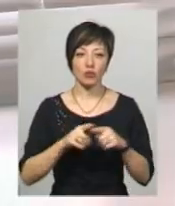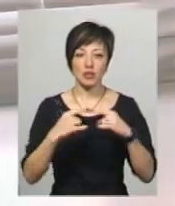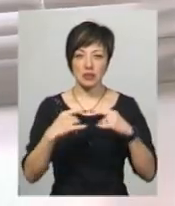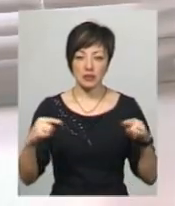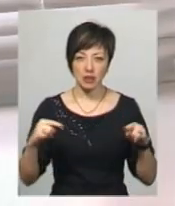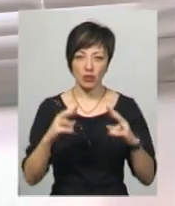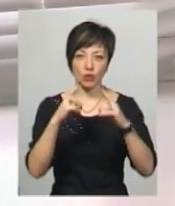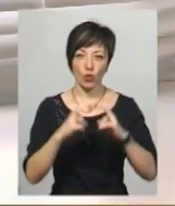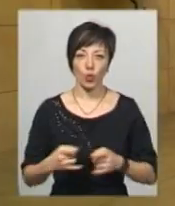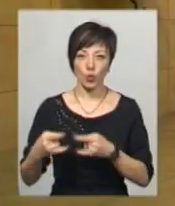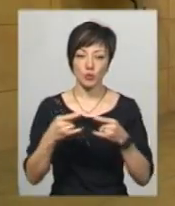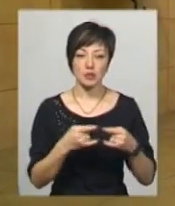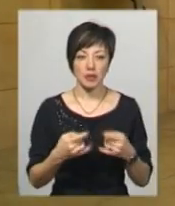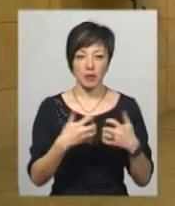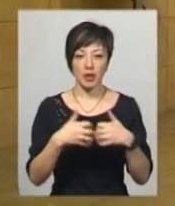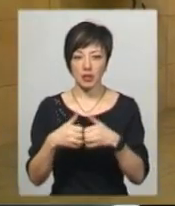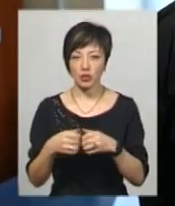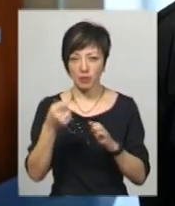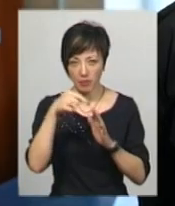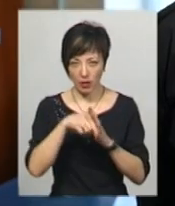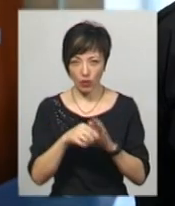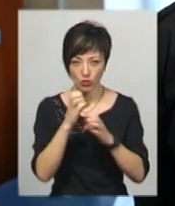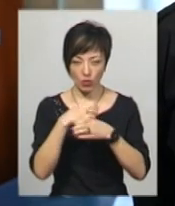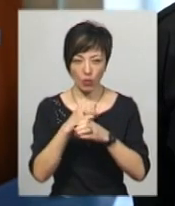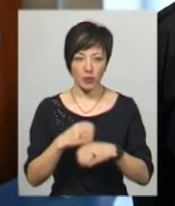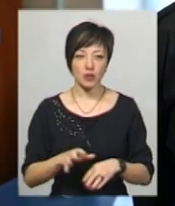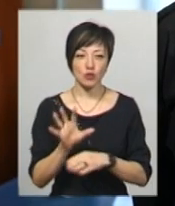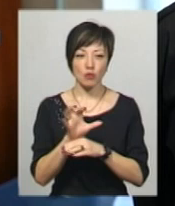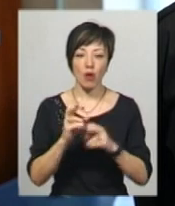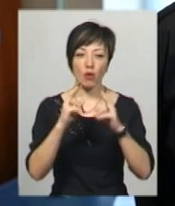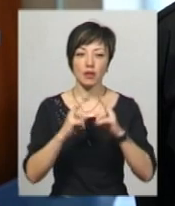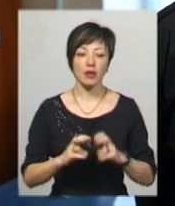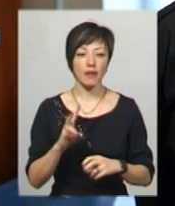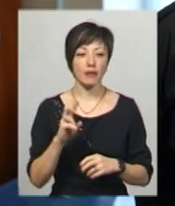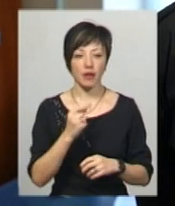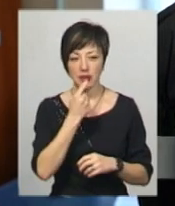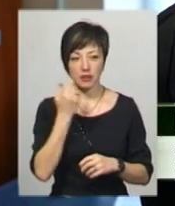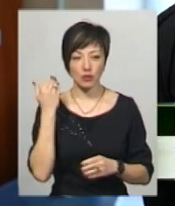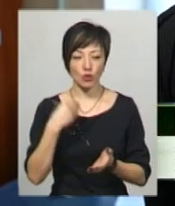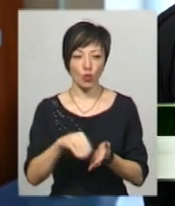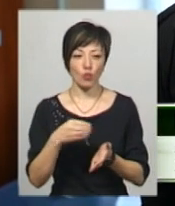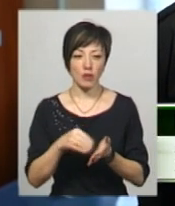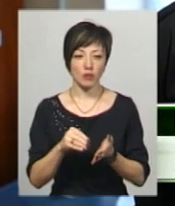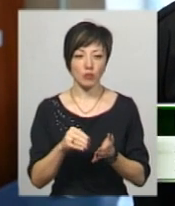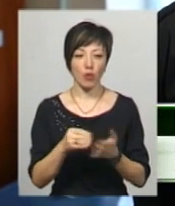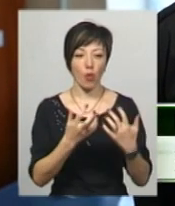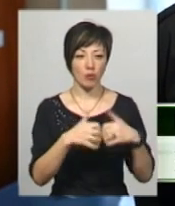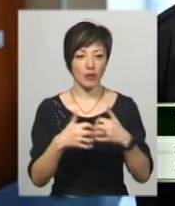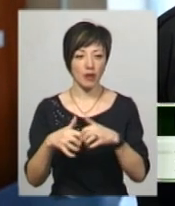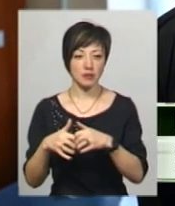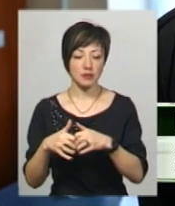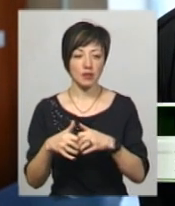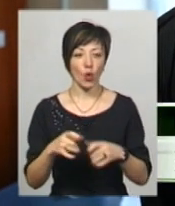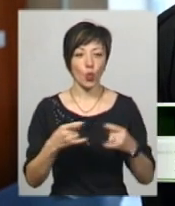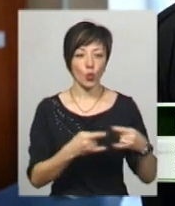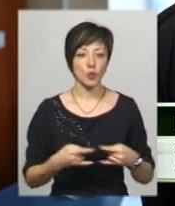ультразвукової діагностики, механічні та електронні мікроскопи. Собак оглядаємо на нещодавно купленому